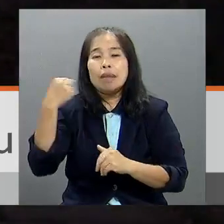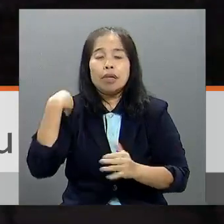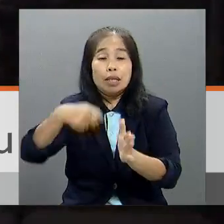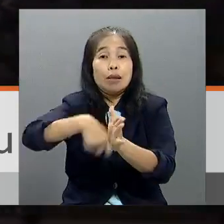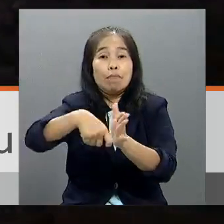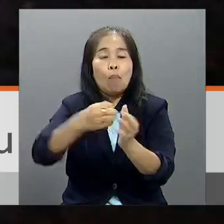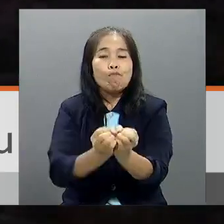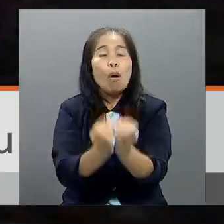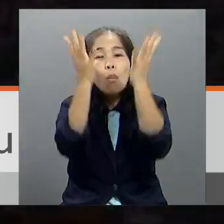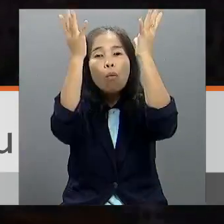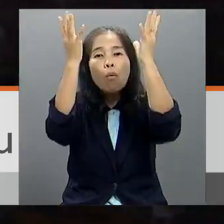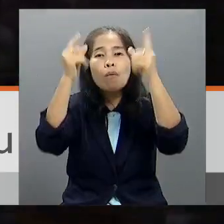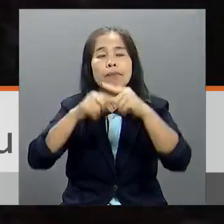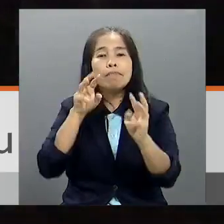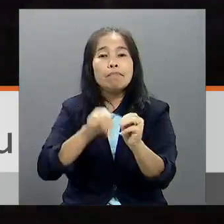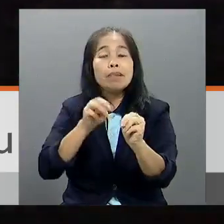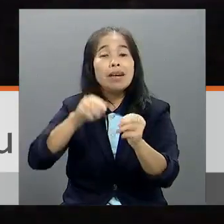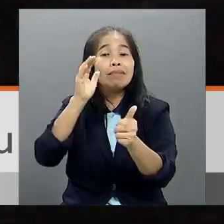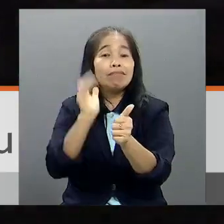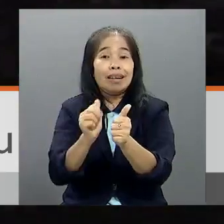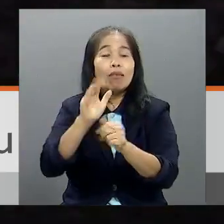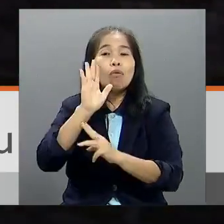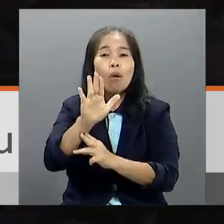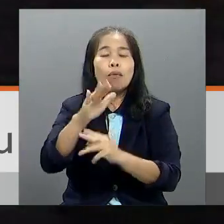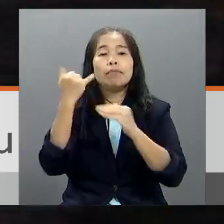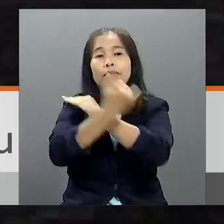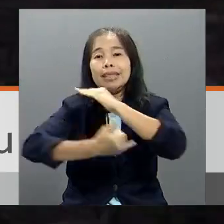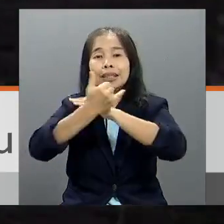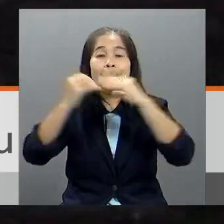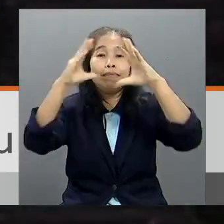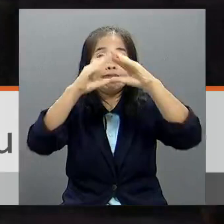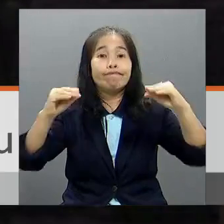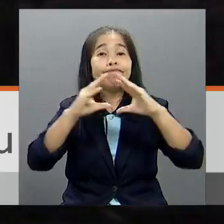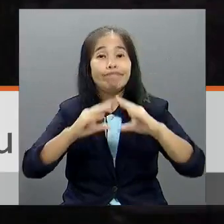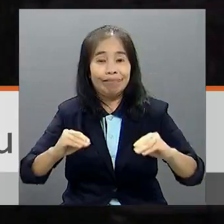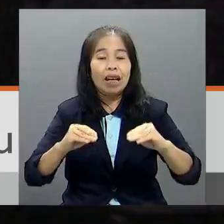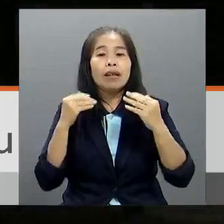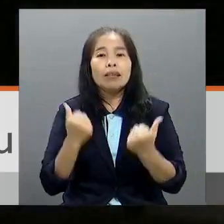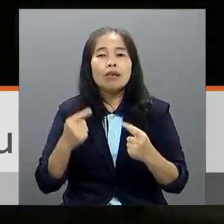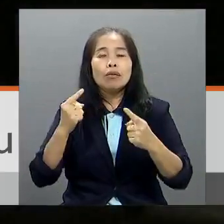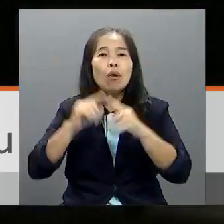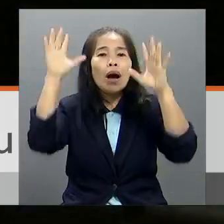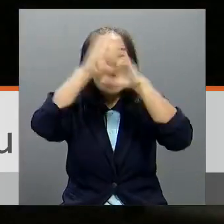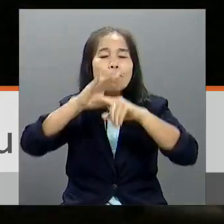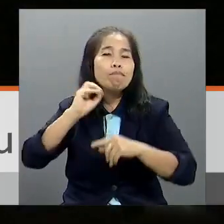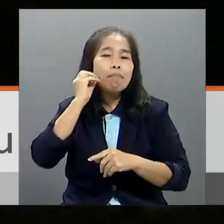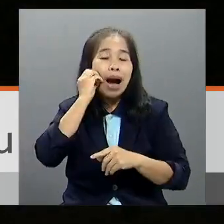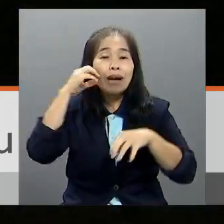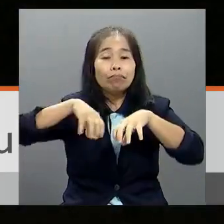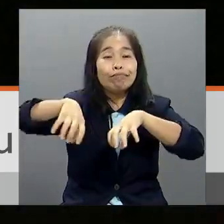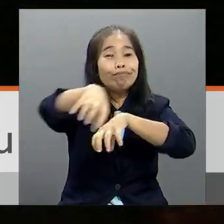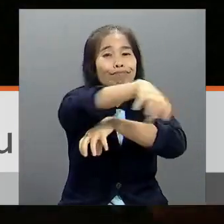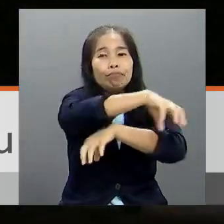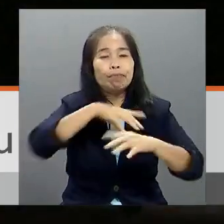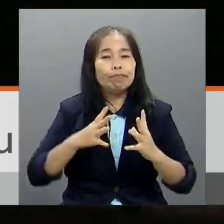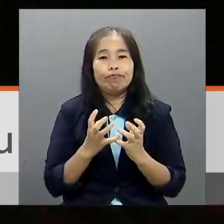รุตเมืองหลวงของเลบานอนแรงระเบิดสร้างความเสียหายราวกับเกิดสงครามอาคารบ้านเรือนพังเสียหายนั้นเป็นวงกว้างนะคะถน